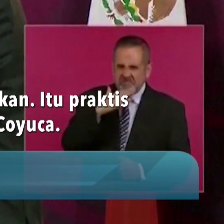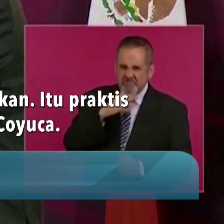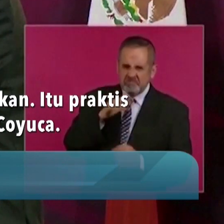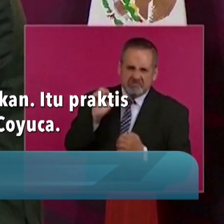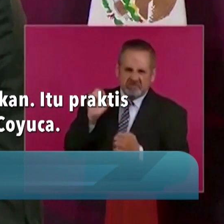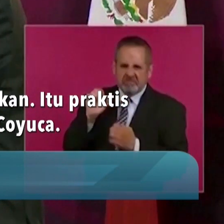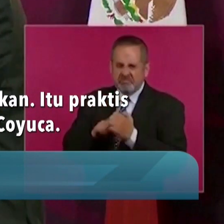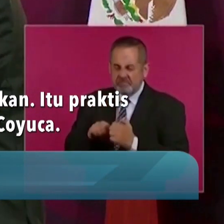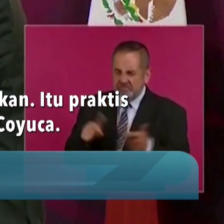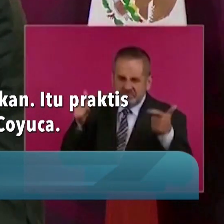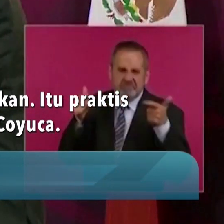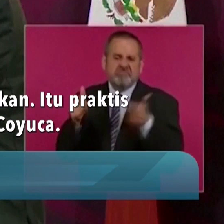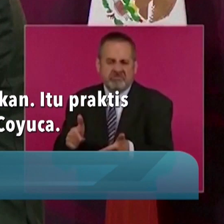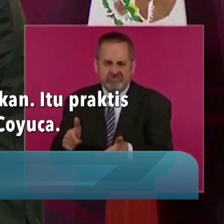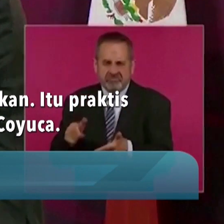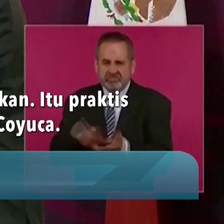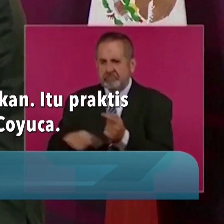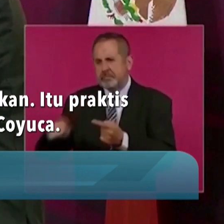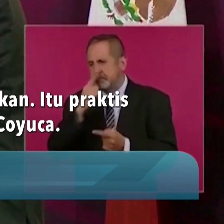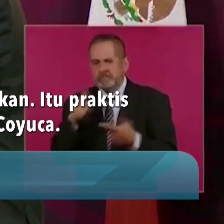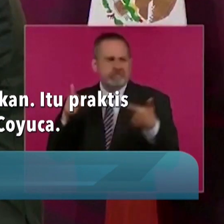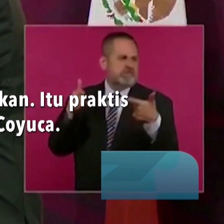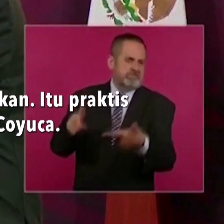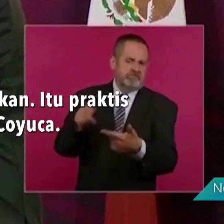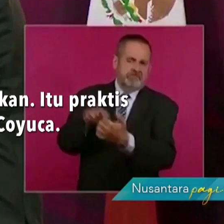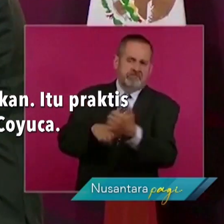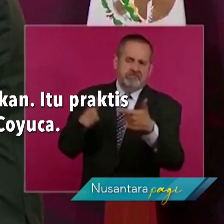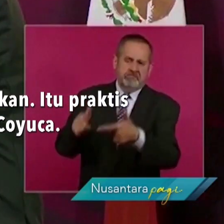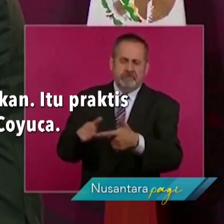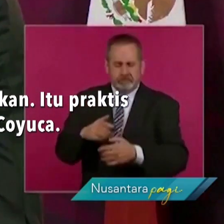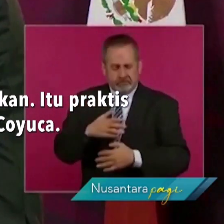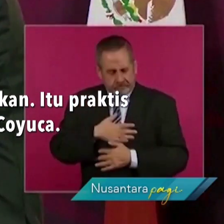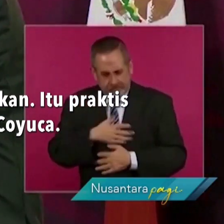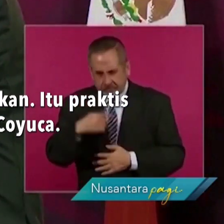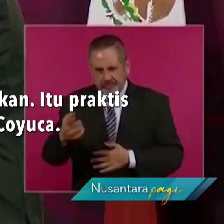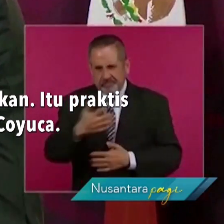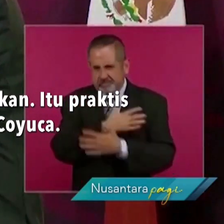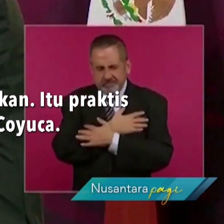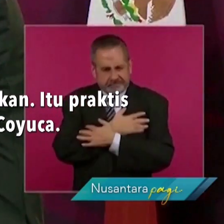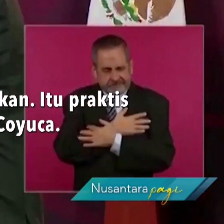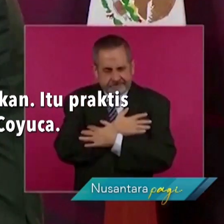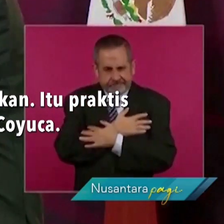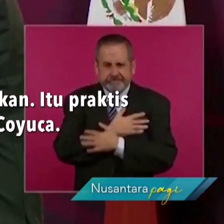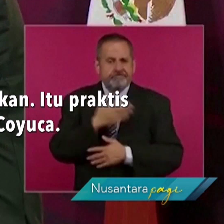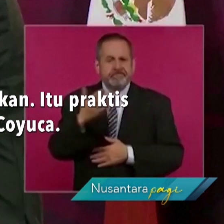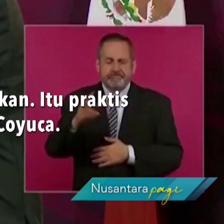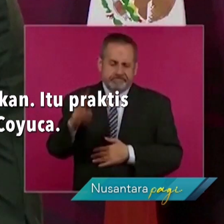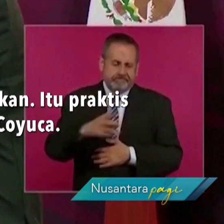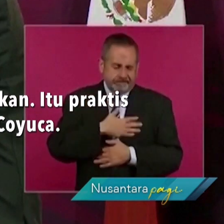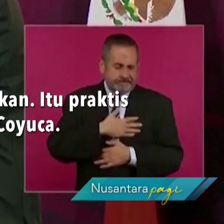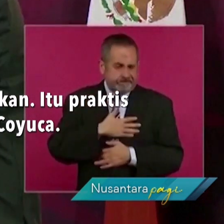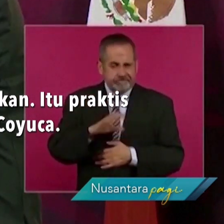a policías en coyuca envío UN abrazo